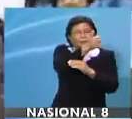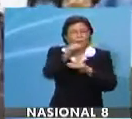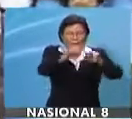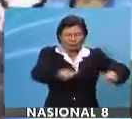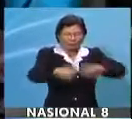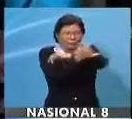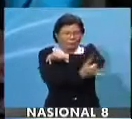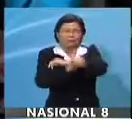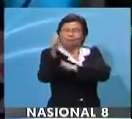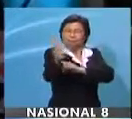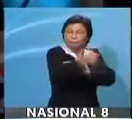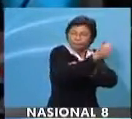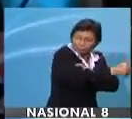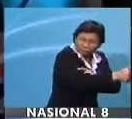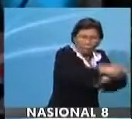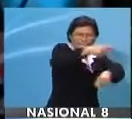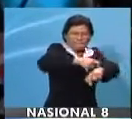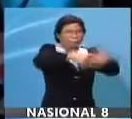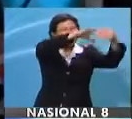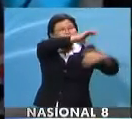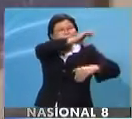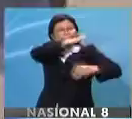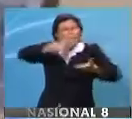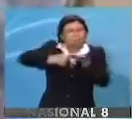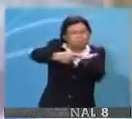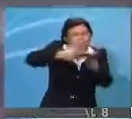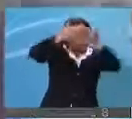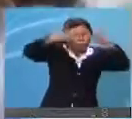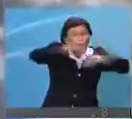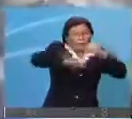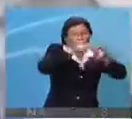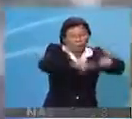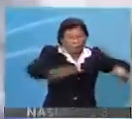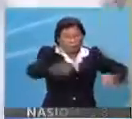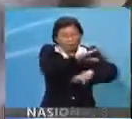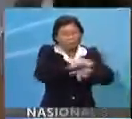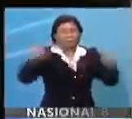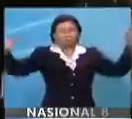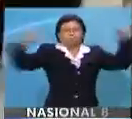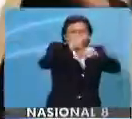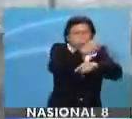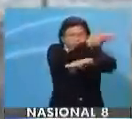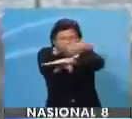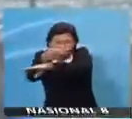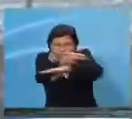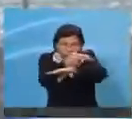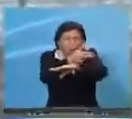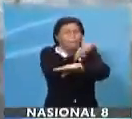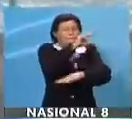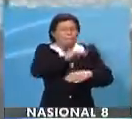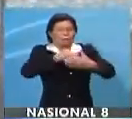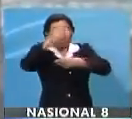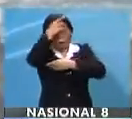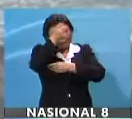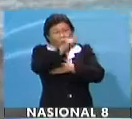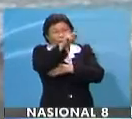di negara masing-masing. Ketika mempengerusikan debat terbuka mengenai kanak-kanak dan konflik bersenjata, Menteri Luar Datuk Seri